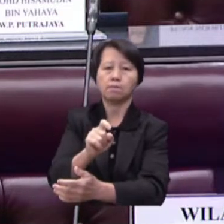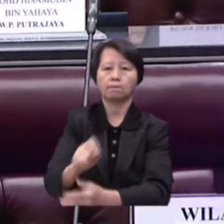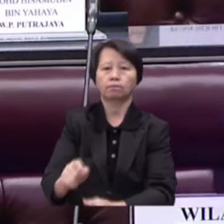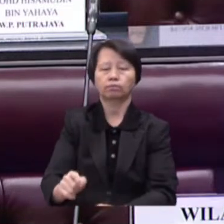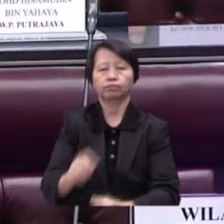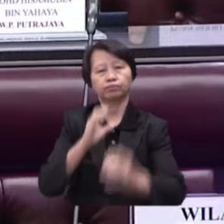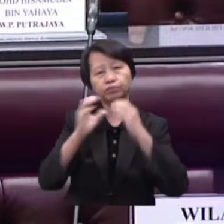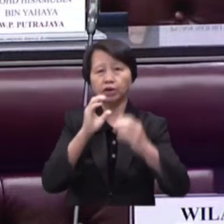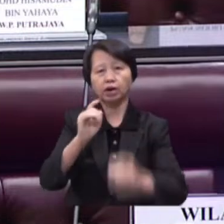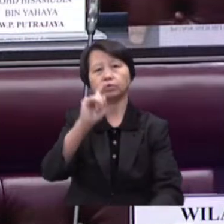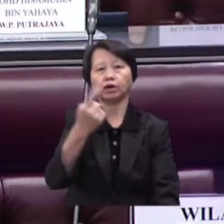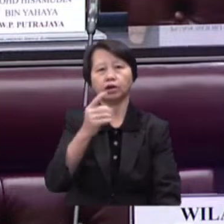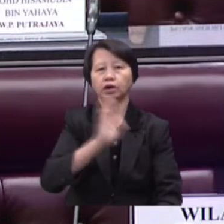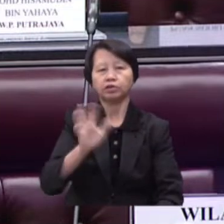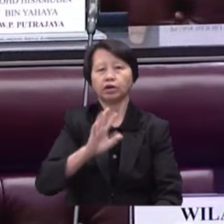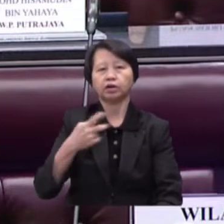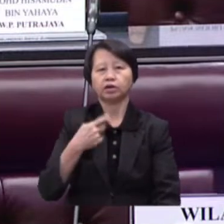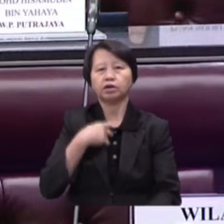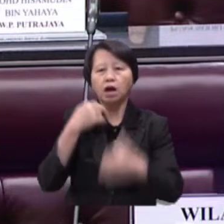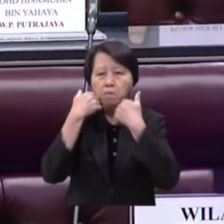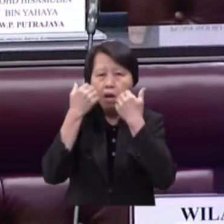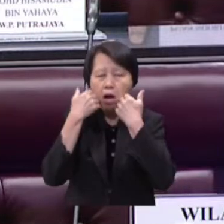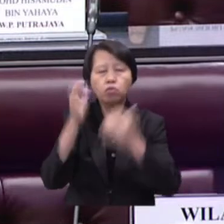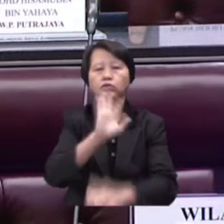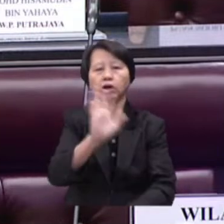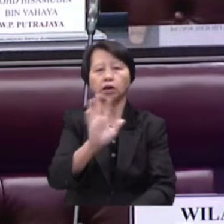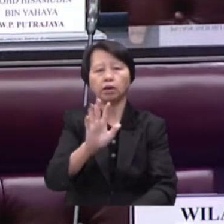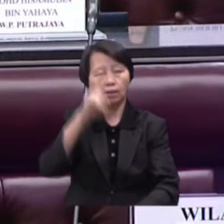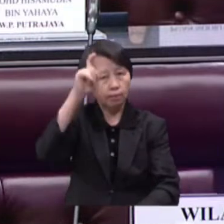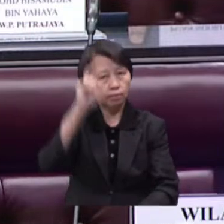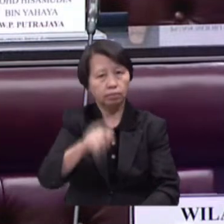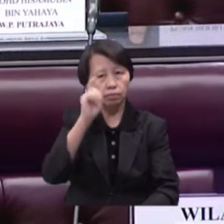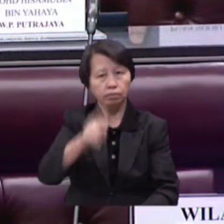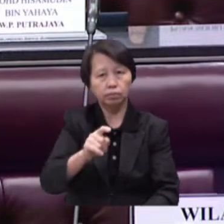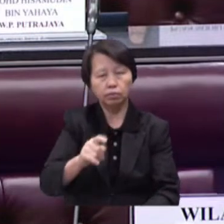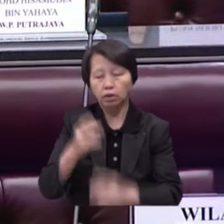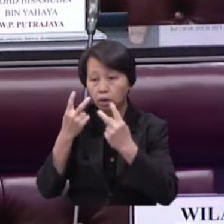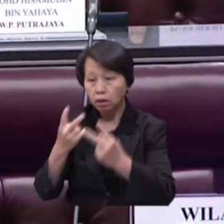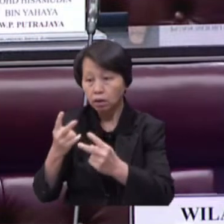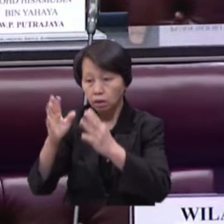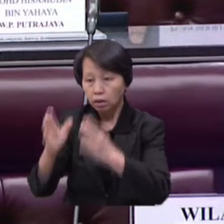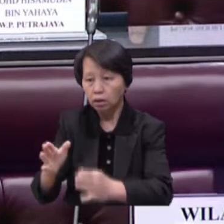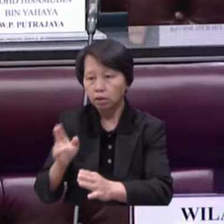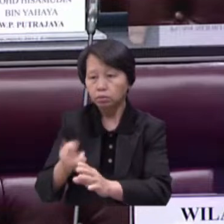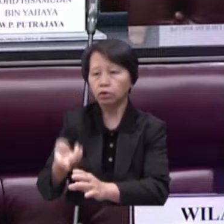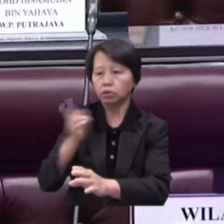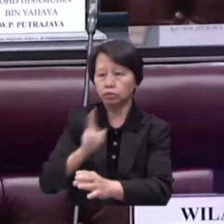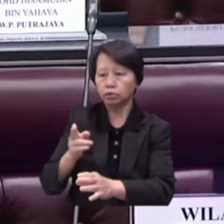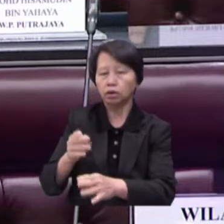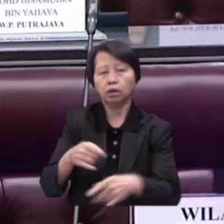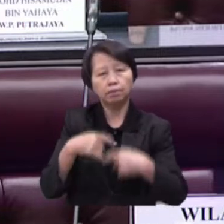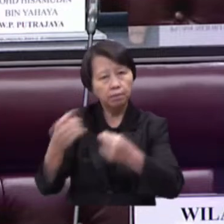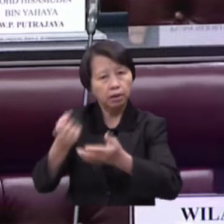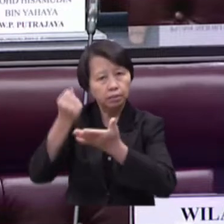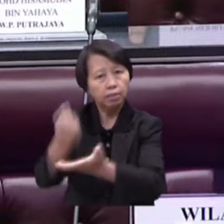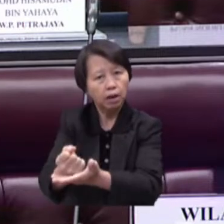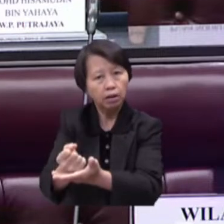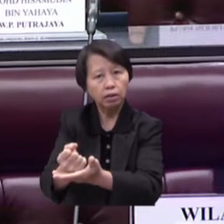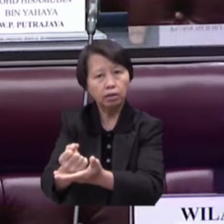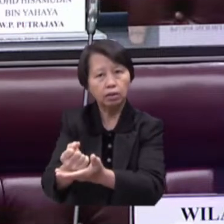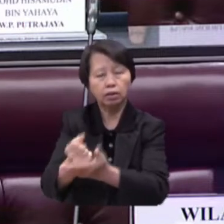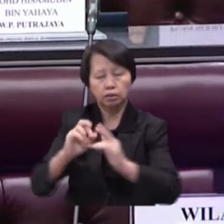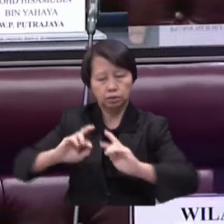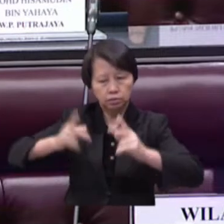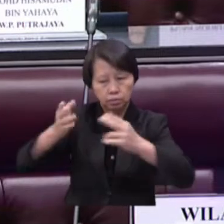cakep saja jangan kita malukan malu dan metik makan mangsa yang keluar untuk meminta bantuan tingkatkan